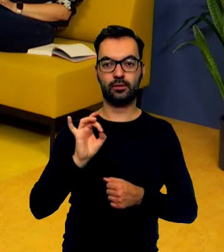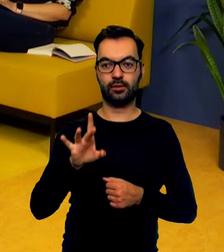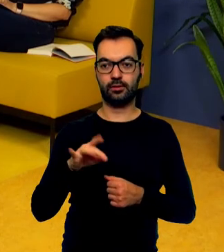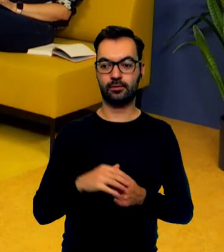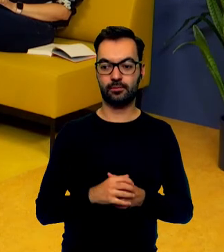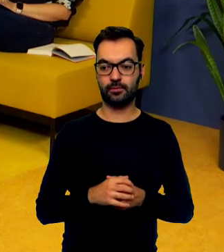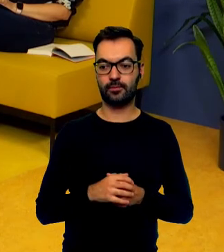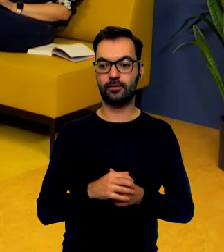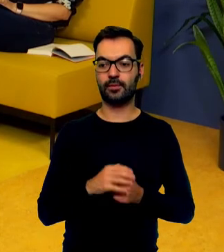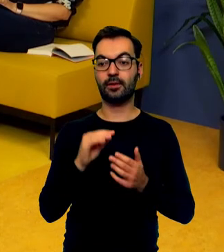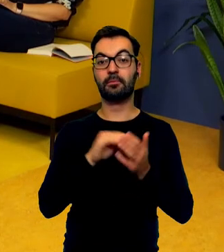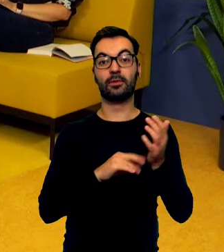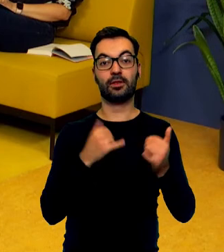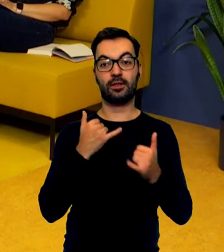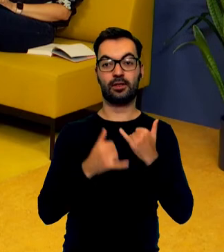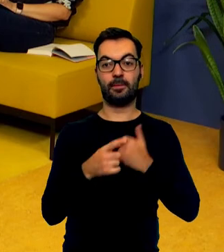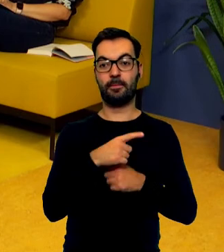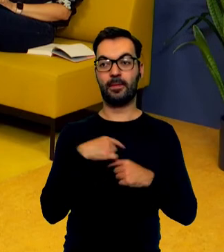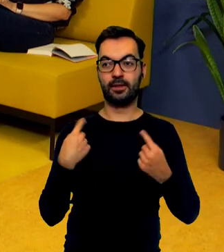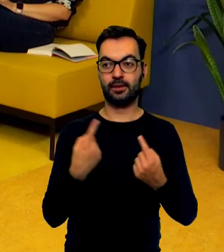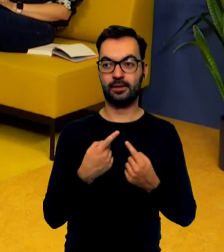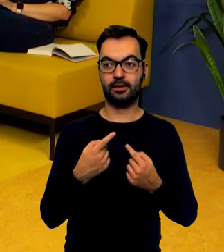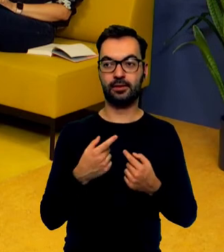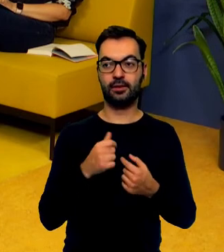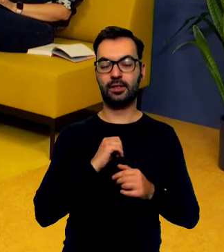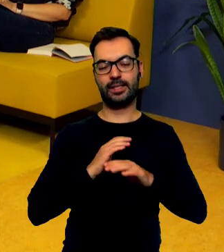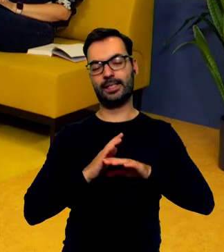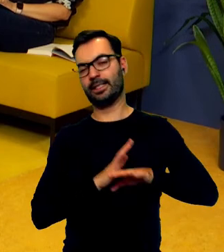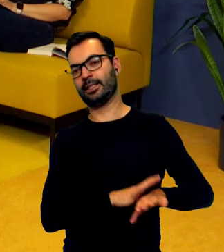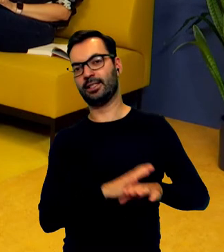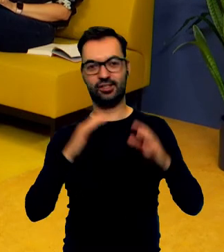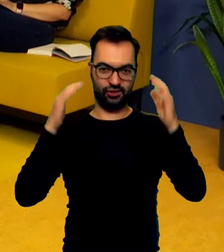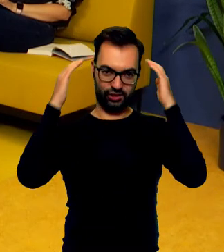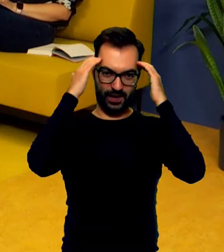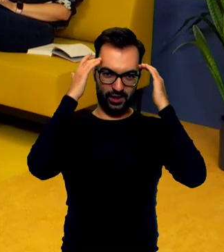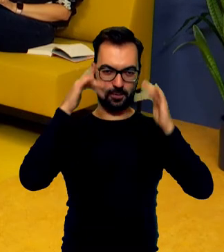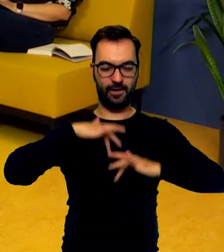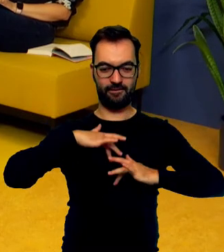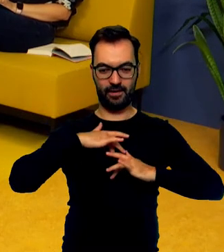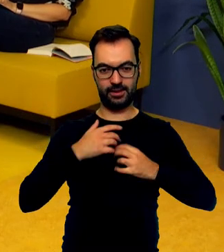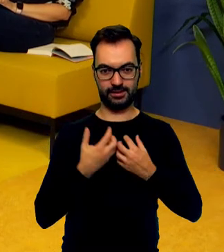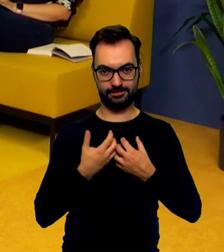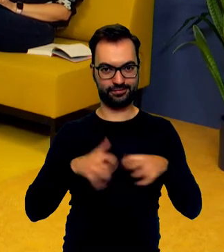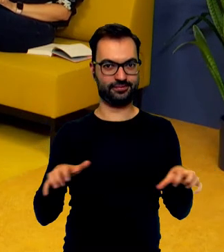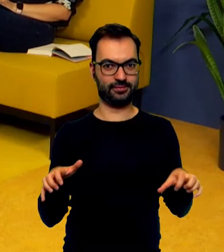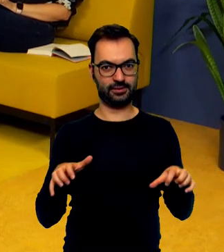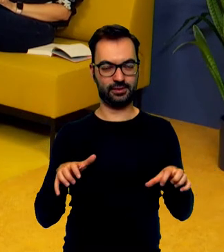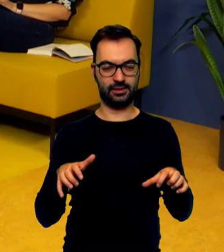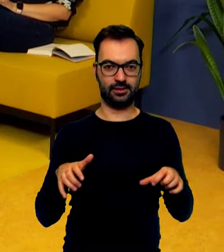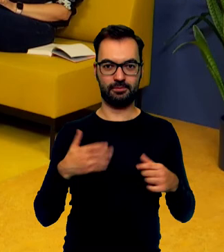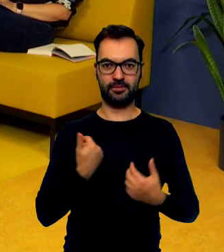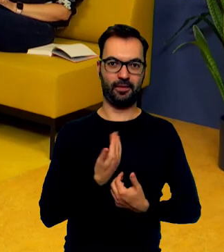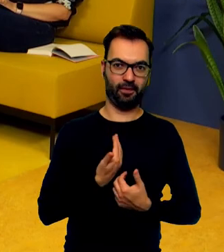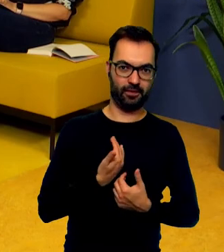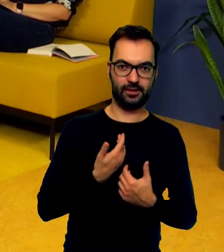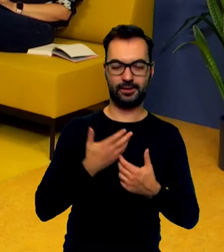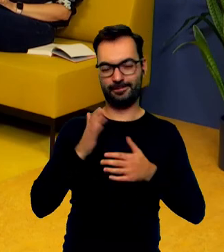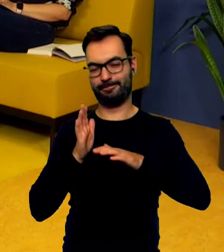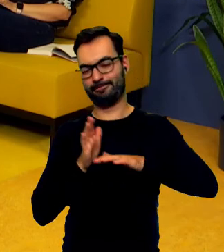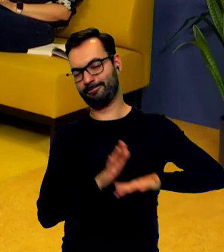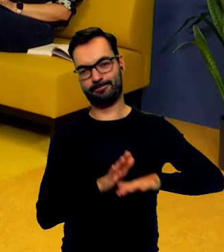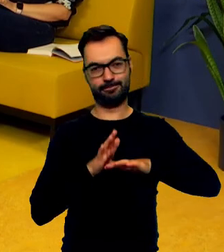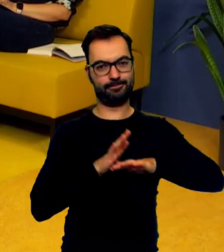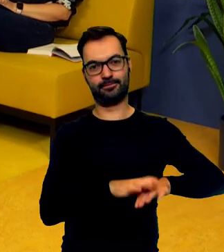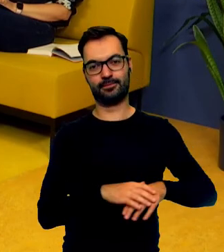w momencie, kiedy my jakoś odpychamy od siebie świadomość tego wewnętrznego rozdarcia, czy ambiwalencji, czy